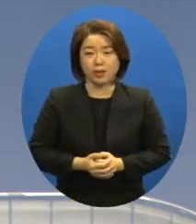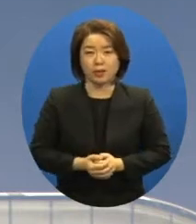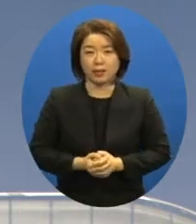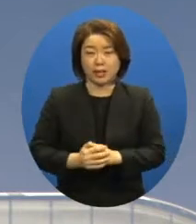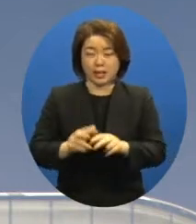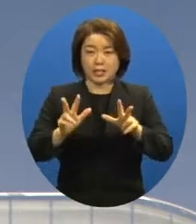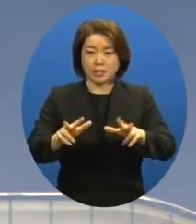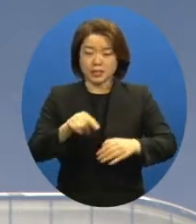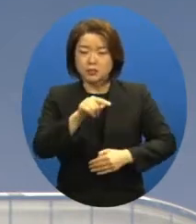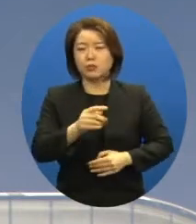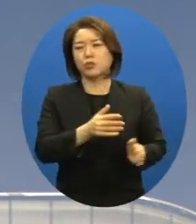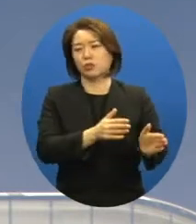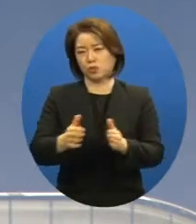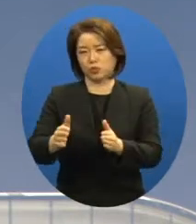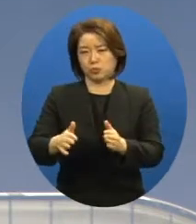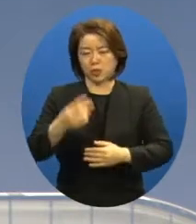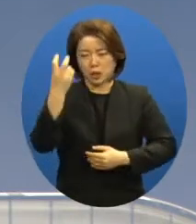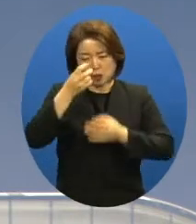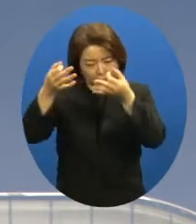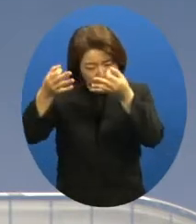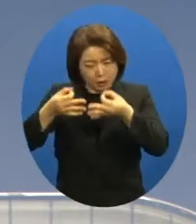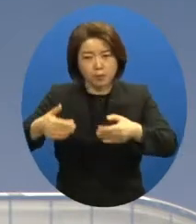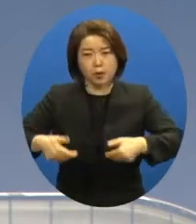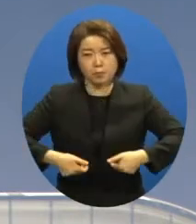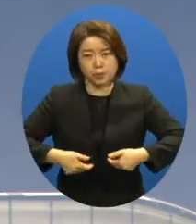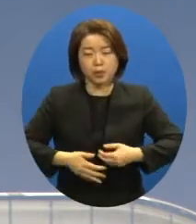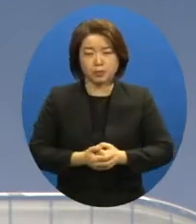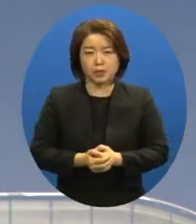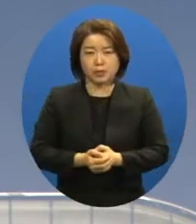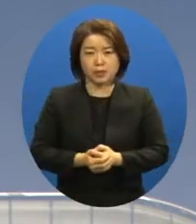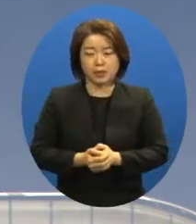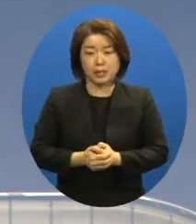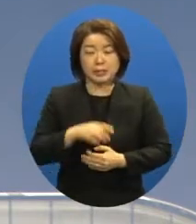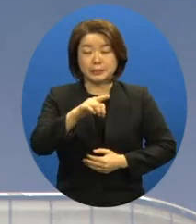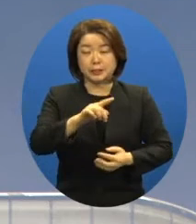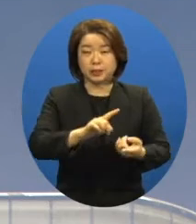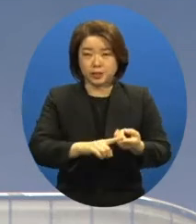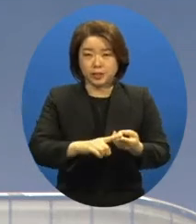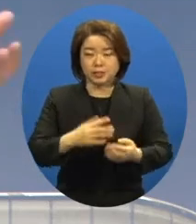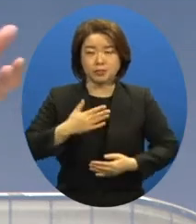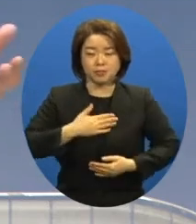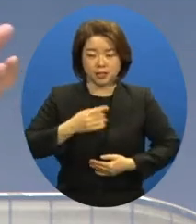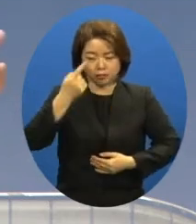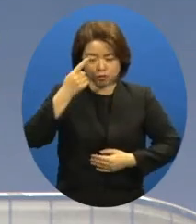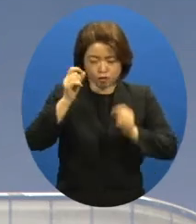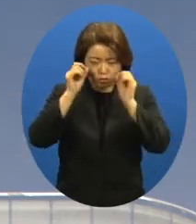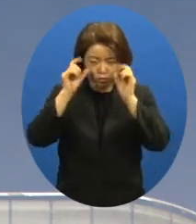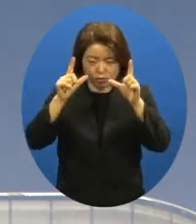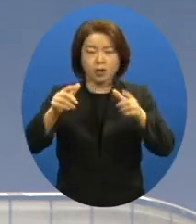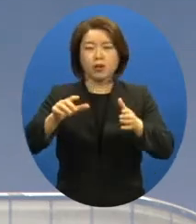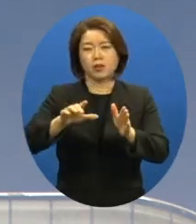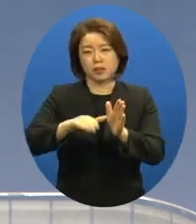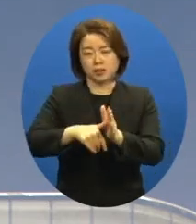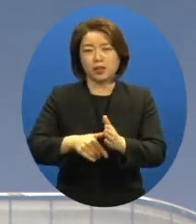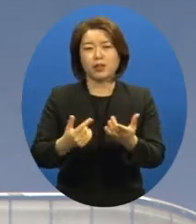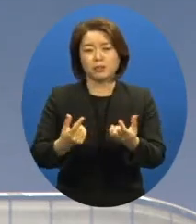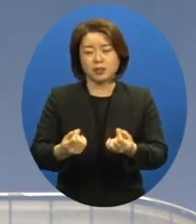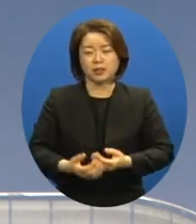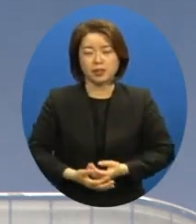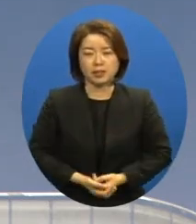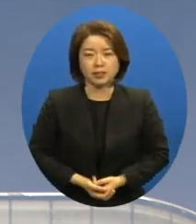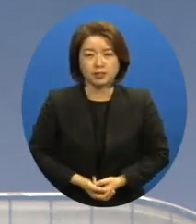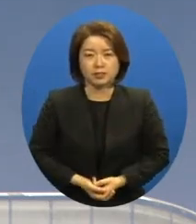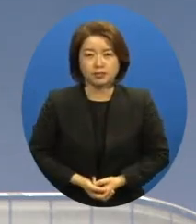그것을 준비해야 되고 점검해야 되고 그리고 그 점에 대해서 우리가 눈이 뜨여야 할 때라는